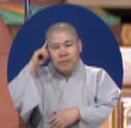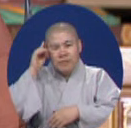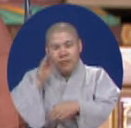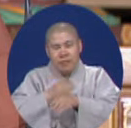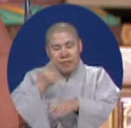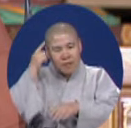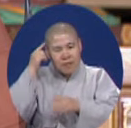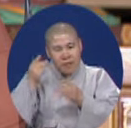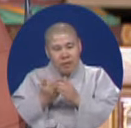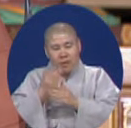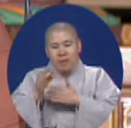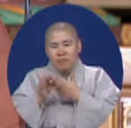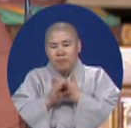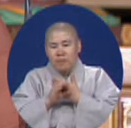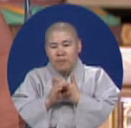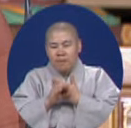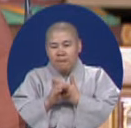만약 일어나거든,